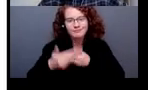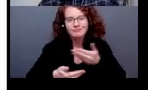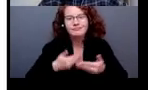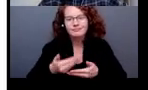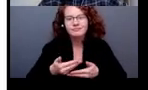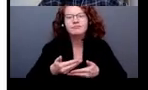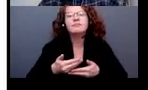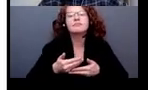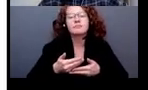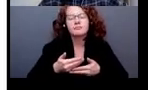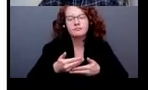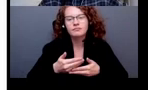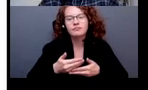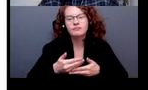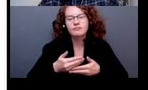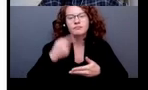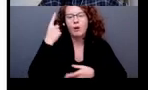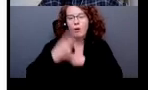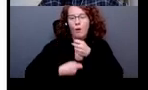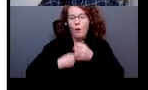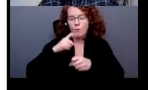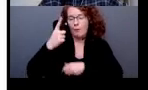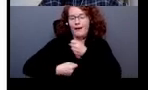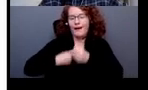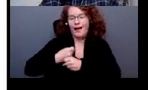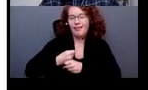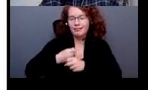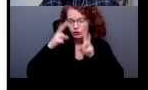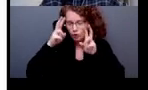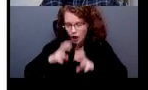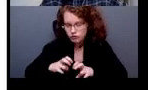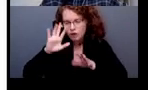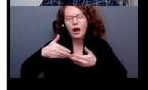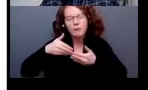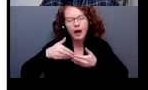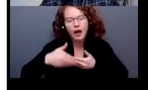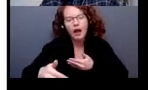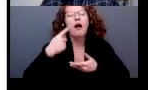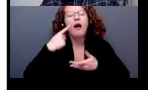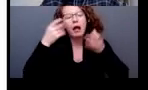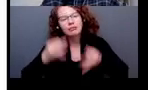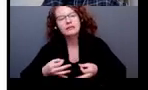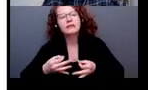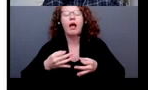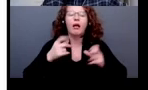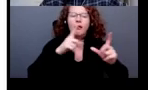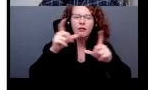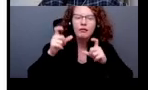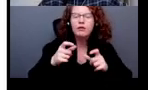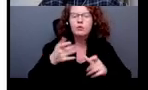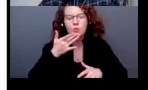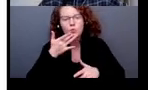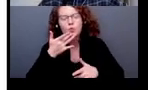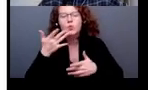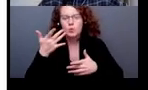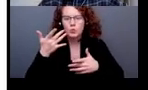été nécessairement, on pourrait dire, colorée ou en tout cas influencée par les choix formels qui nous intéressaient, c'est-à-dire de